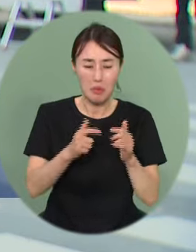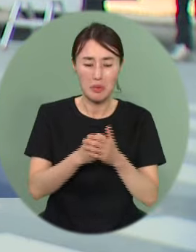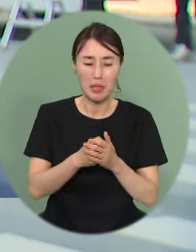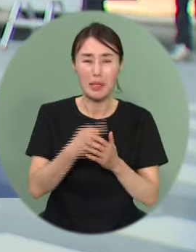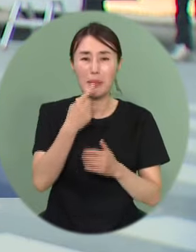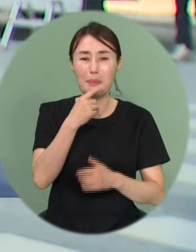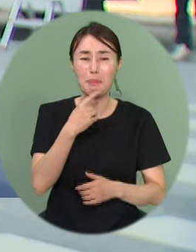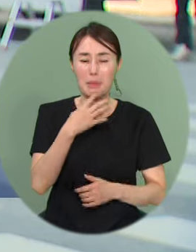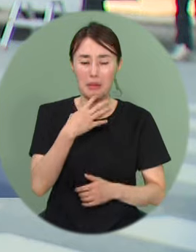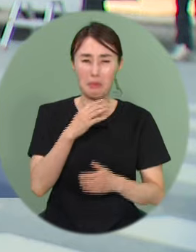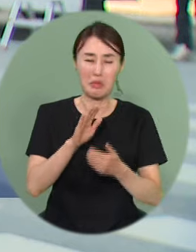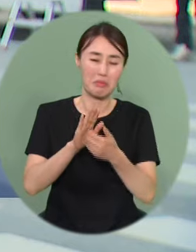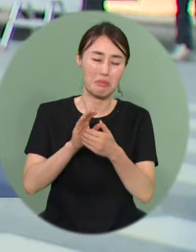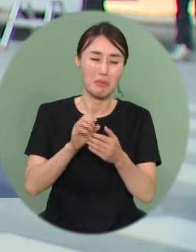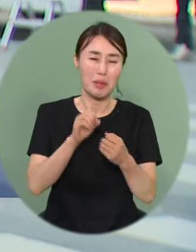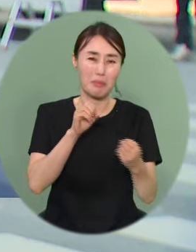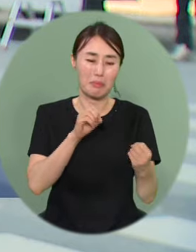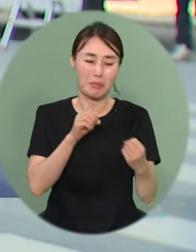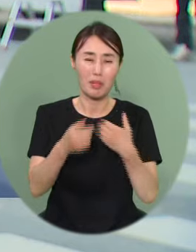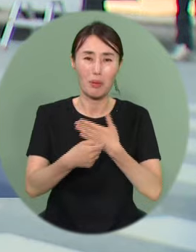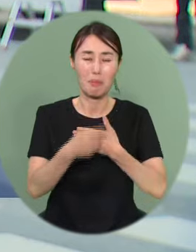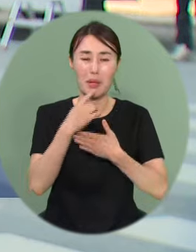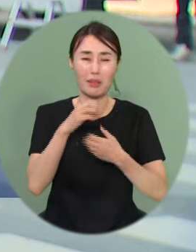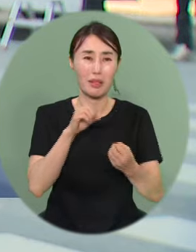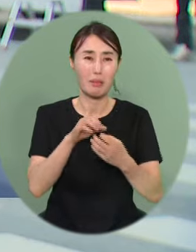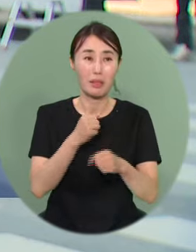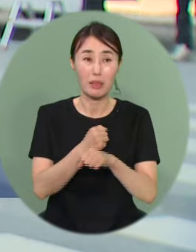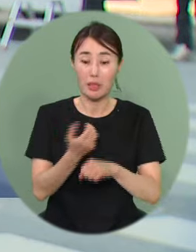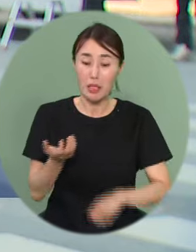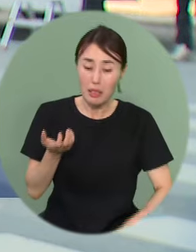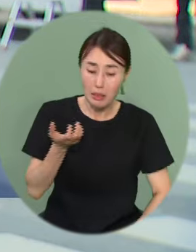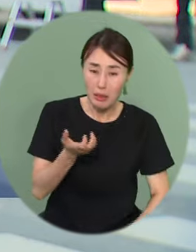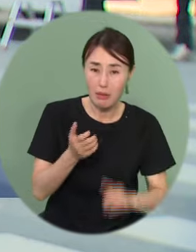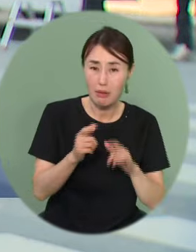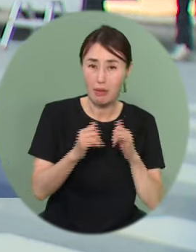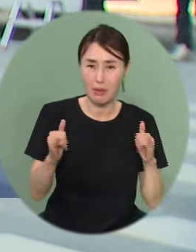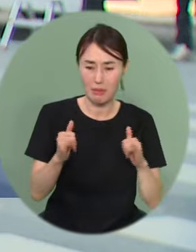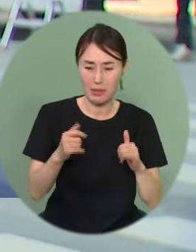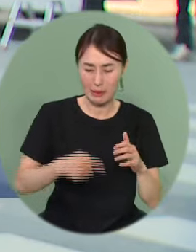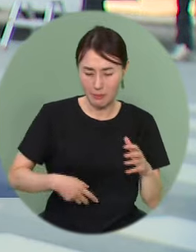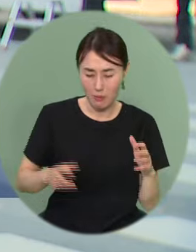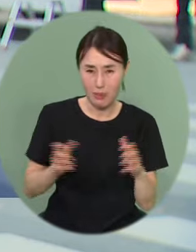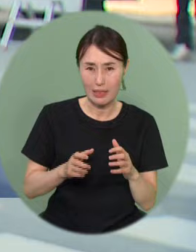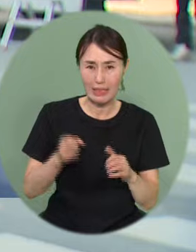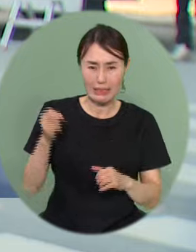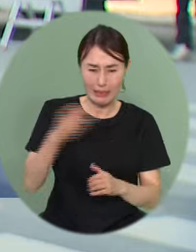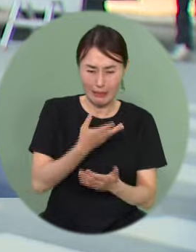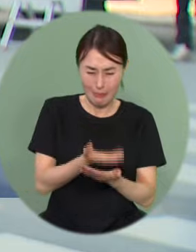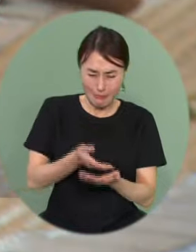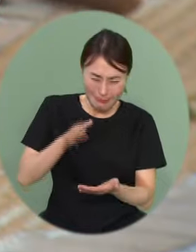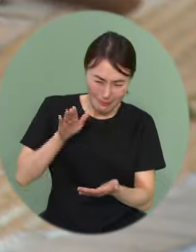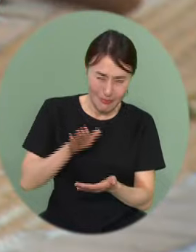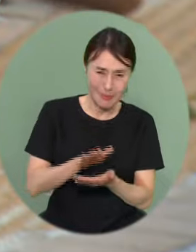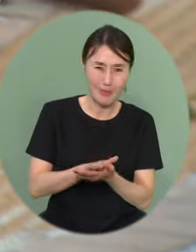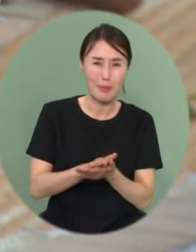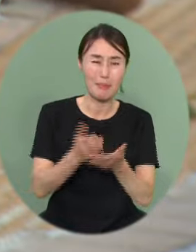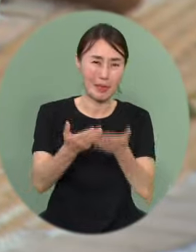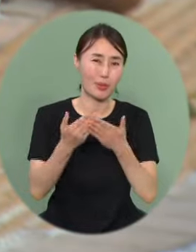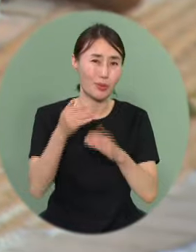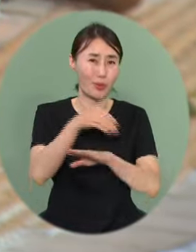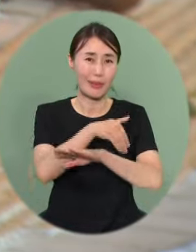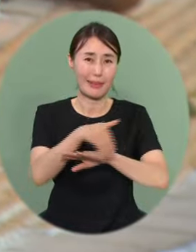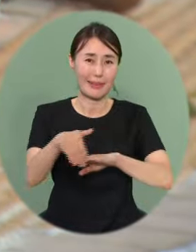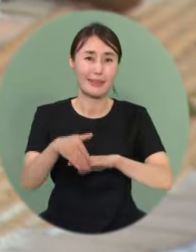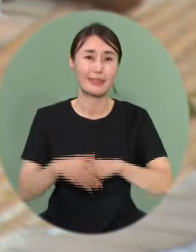입장만 대변을 할 것인데 저희 입주민들은 단합하여 재시공을 꼭 이뤄내겠습니다.